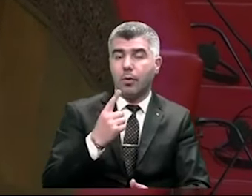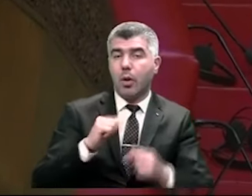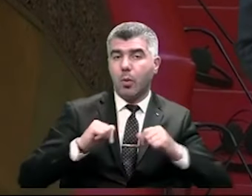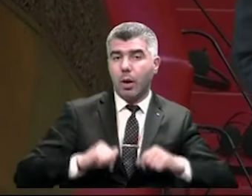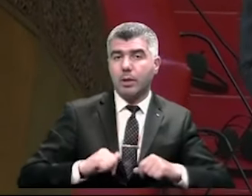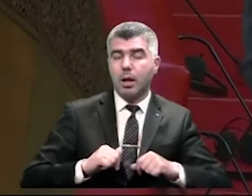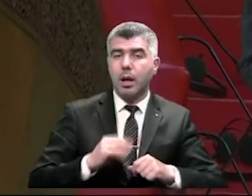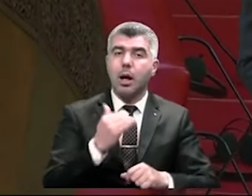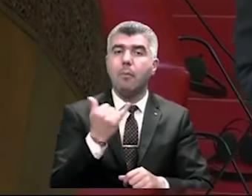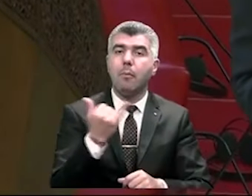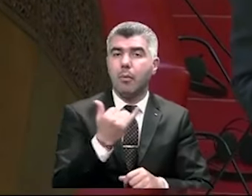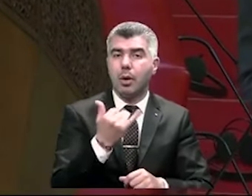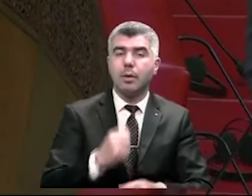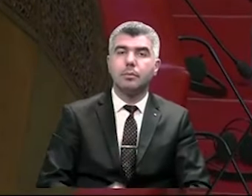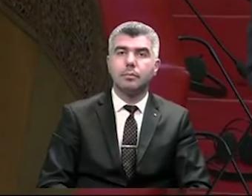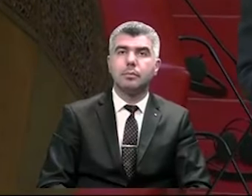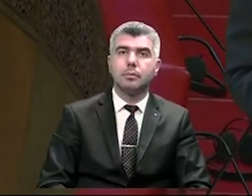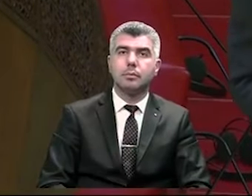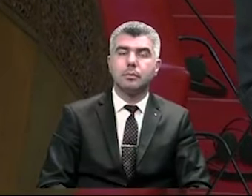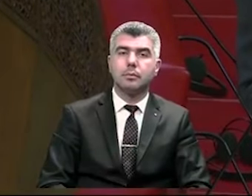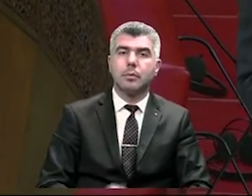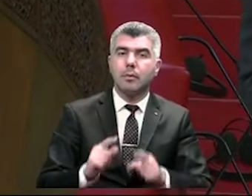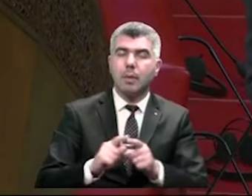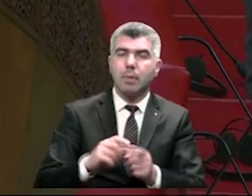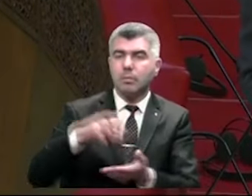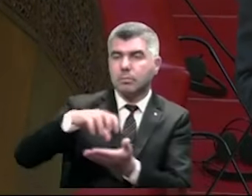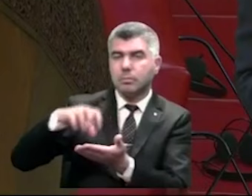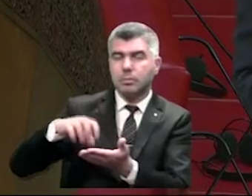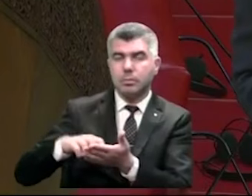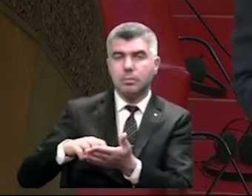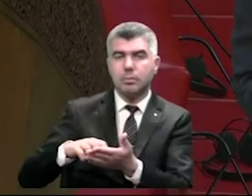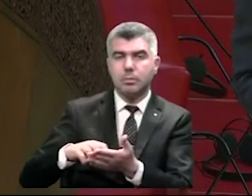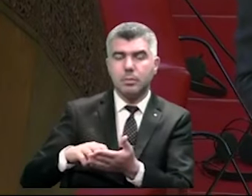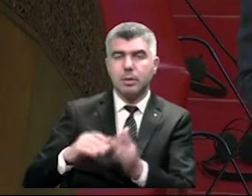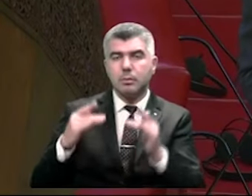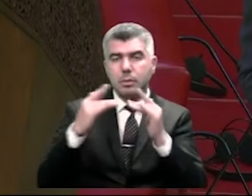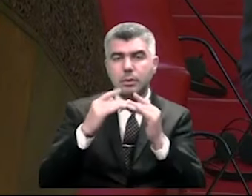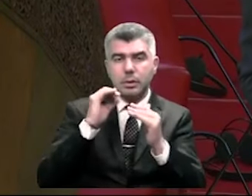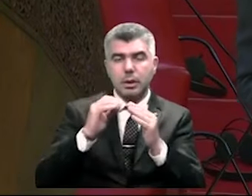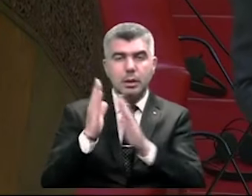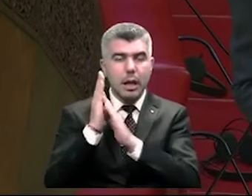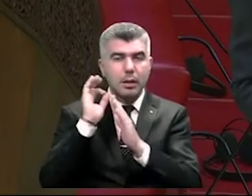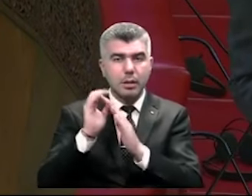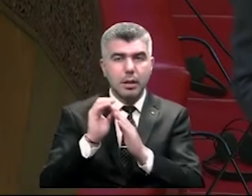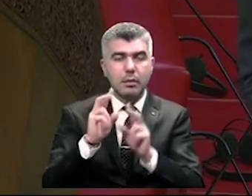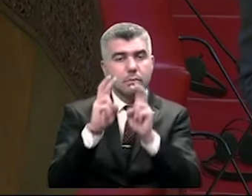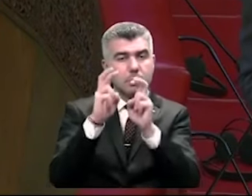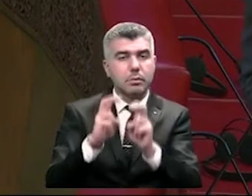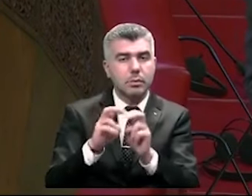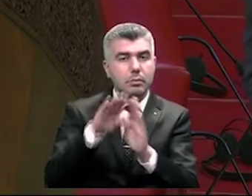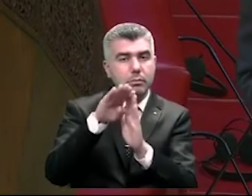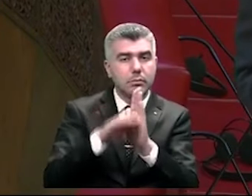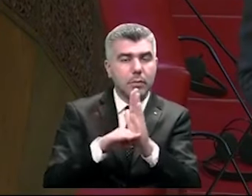واحد الاهميه كبيره لهد لهذ الاحياء الجامعيه اللي كتعرفوا بان عندنا فيها نص كبير نقص كبير